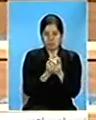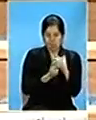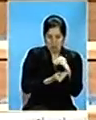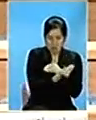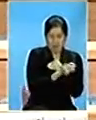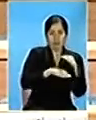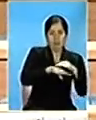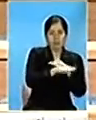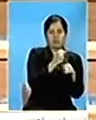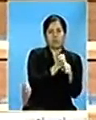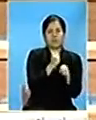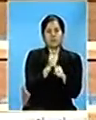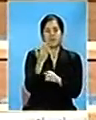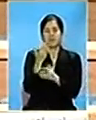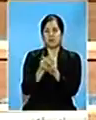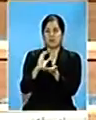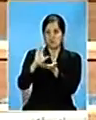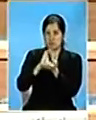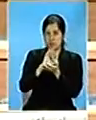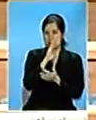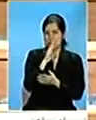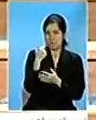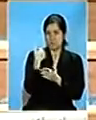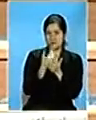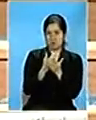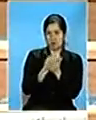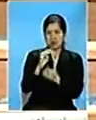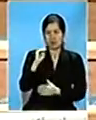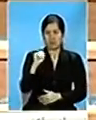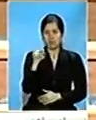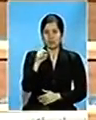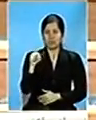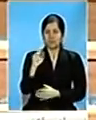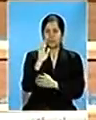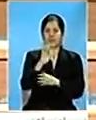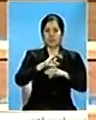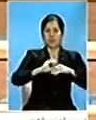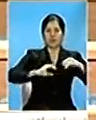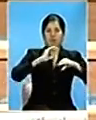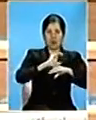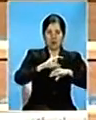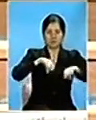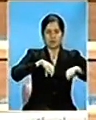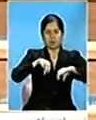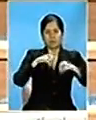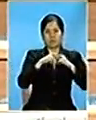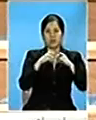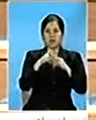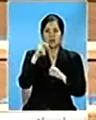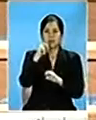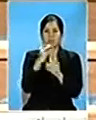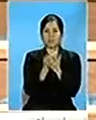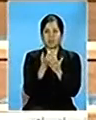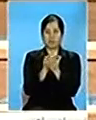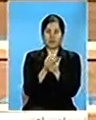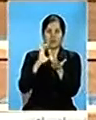าณแผ่นดินไม่เรียกงบประมาณแผ่นดิน 40% ในโครงการบูรณะจัดการน้ำใน 120,000 ล้าน